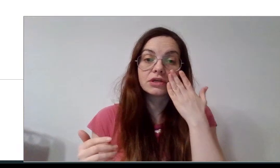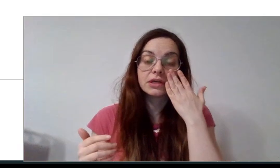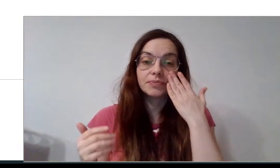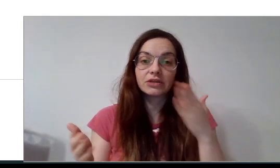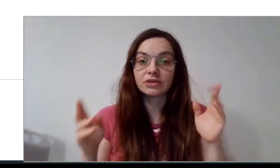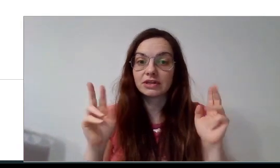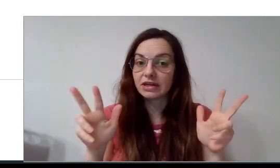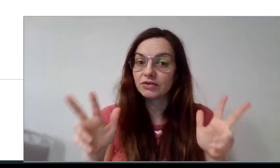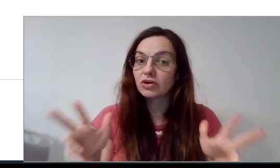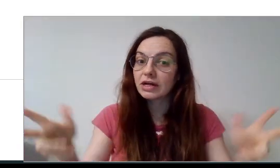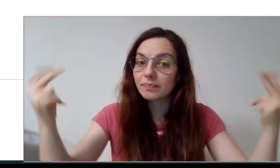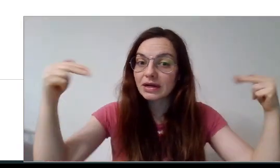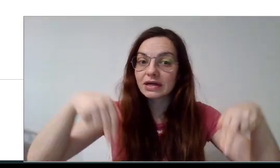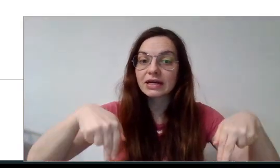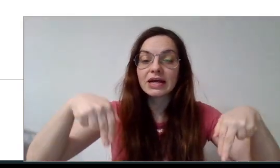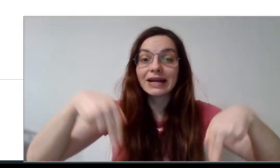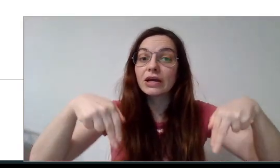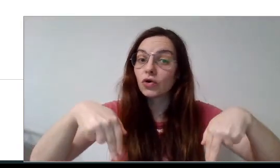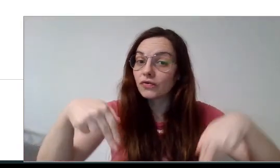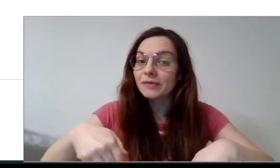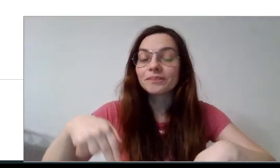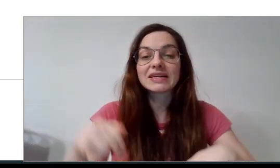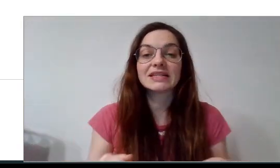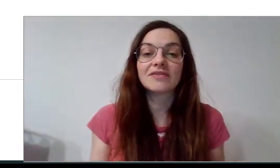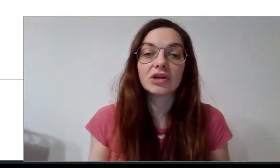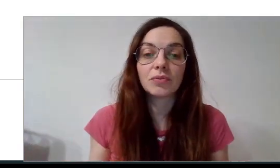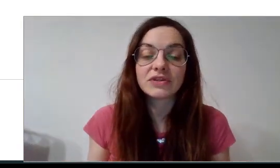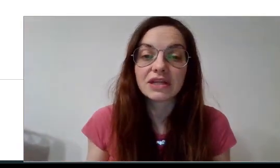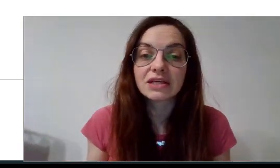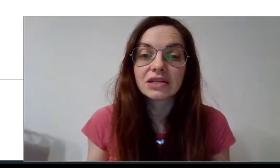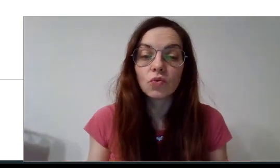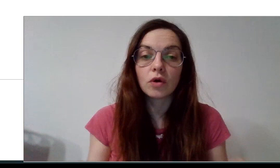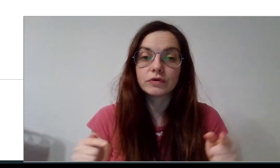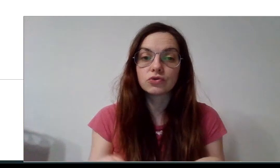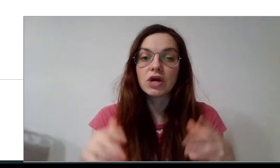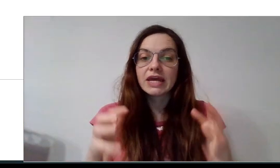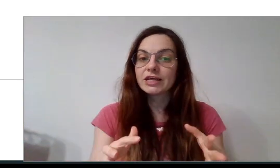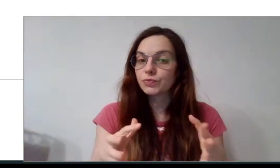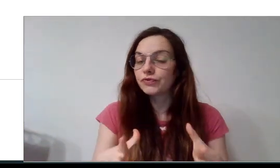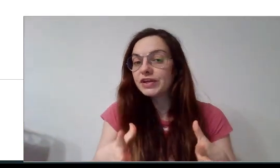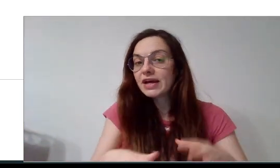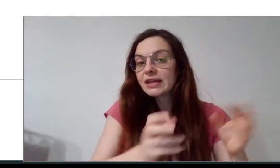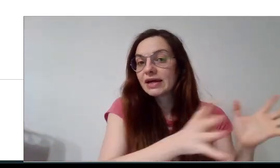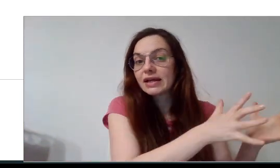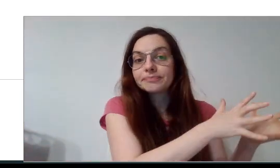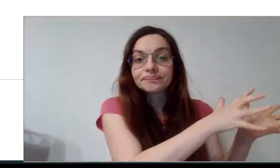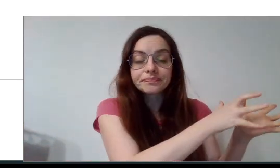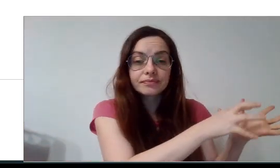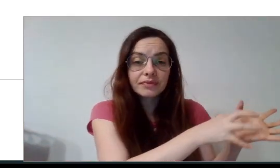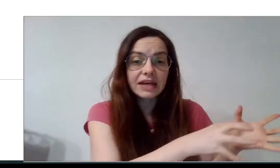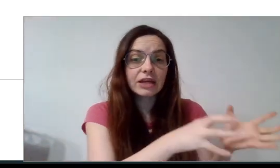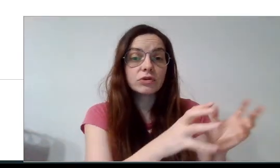Ako niste odgledali prethodna tri video klipa, linkovi za te video klipove se nalaze u opisu ispod videa.